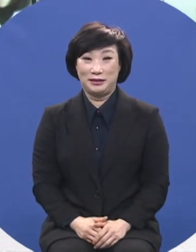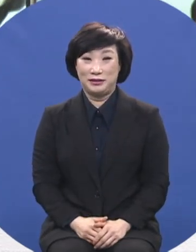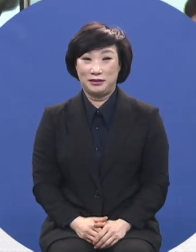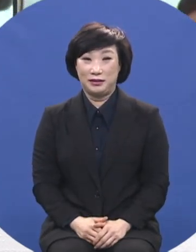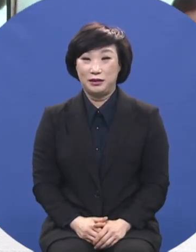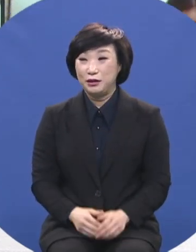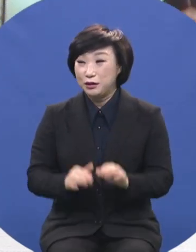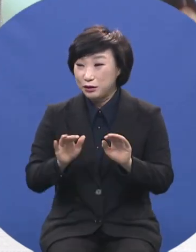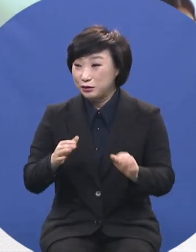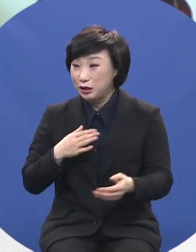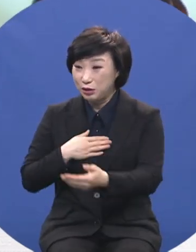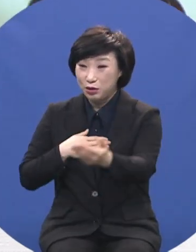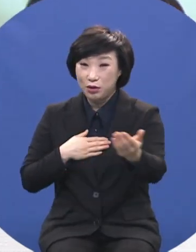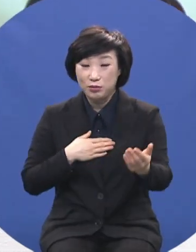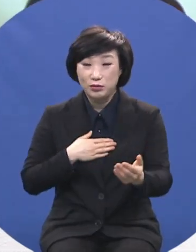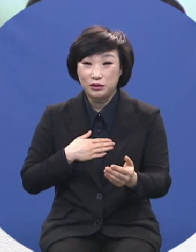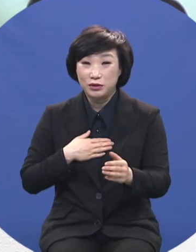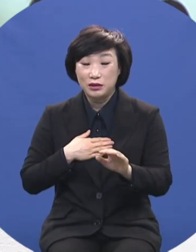근데